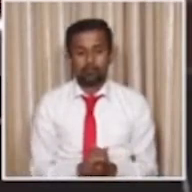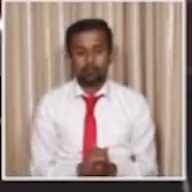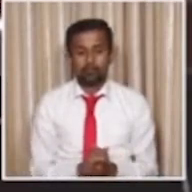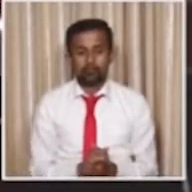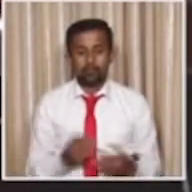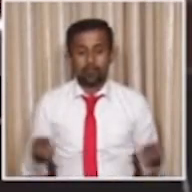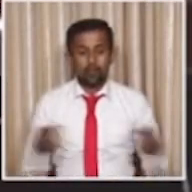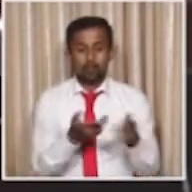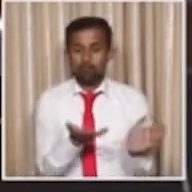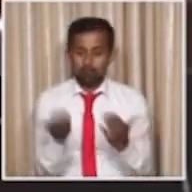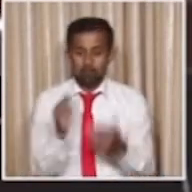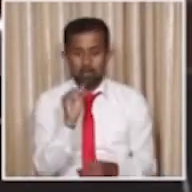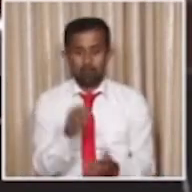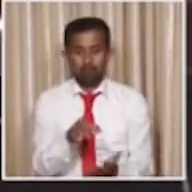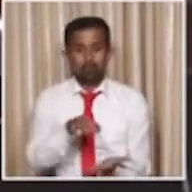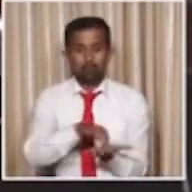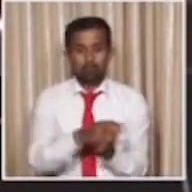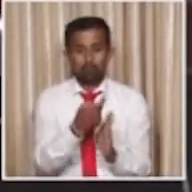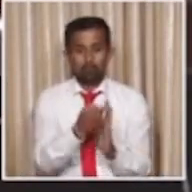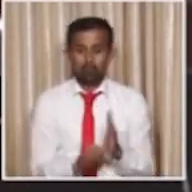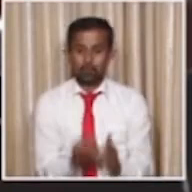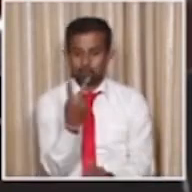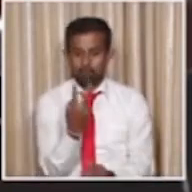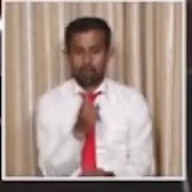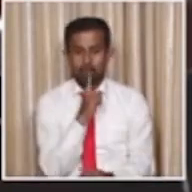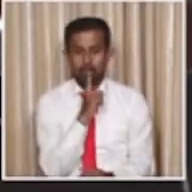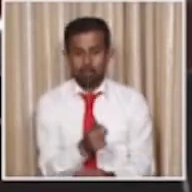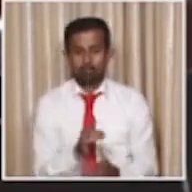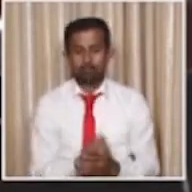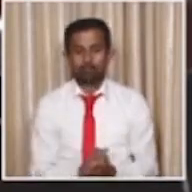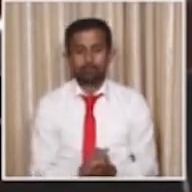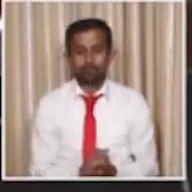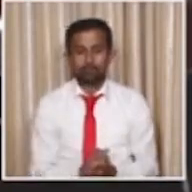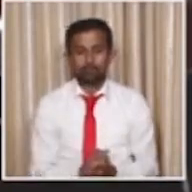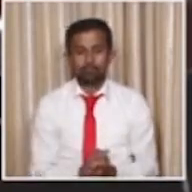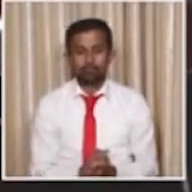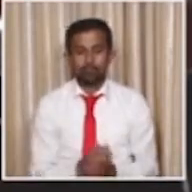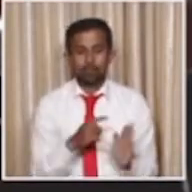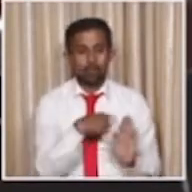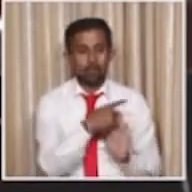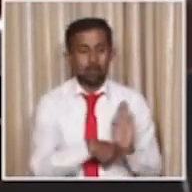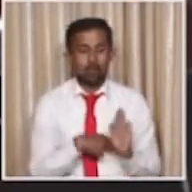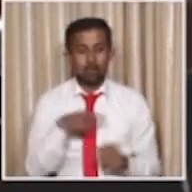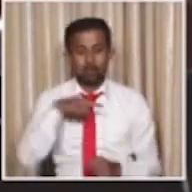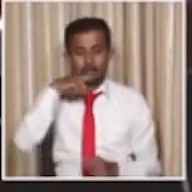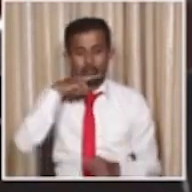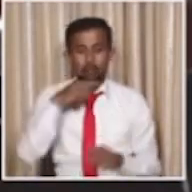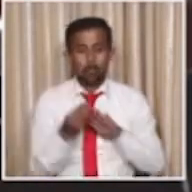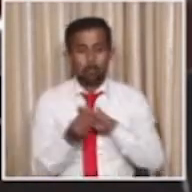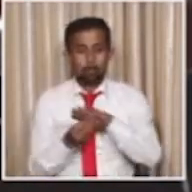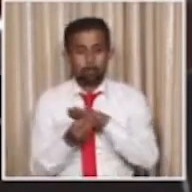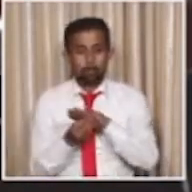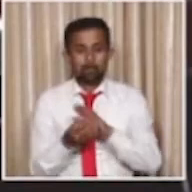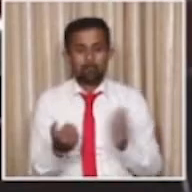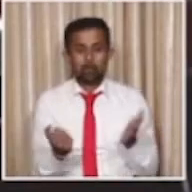නැව ඉවත් කරන්න නම් අත්‍යවශ්‍ය කොන්දේසි දෙකක් සපුරාලිය යුතු බව පැහැදිලි කරන නියෝගයකට ඇත. එනම් ශ්‍රී ලංකා මුහුදු පරිසර පද්ධතියේ